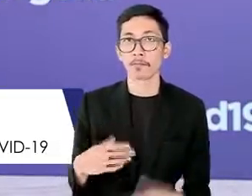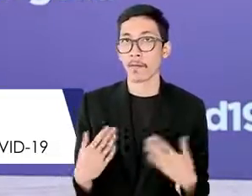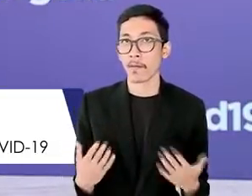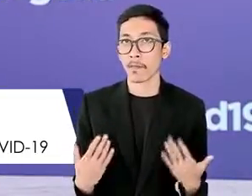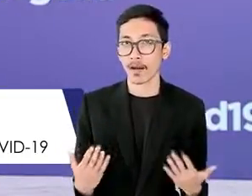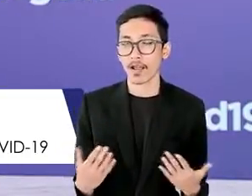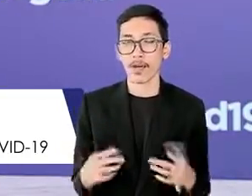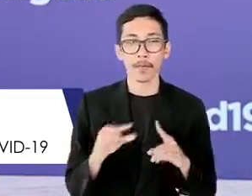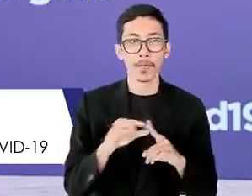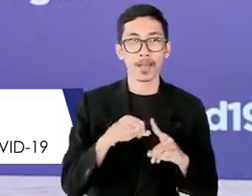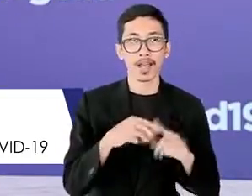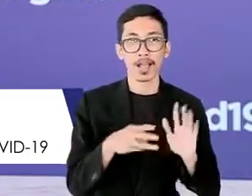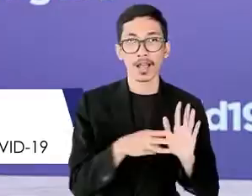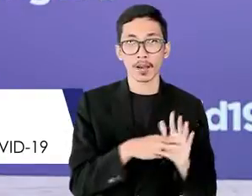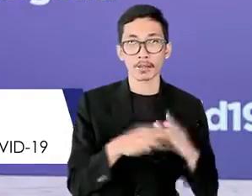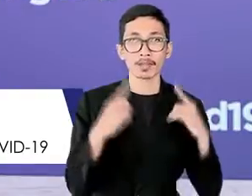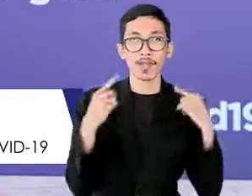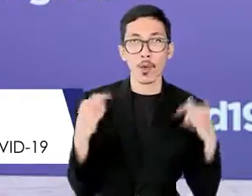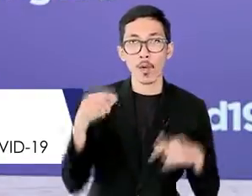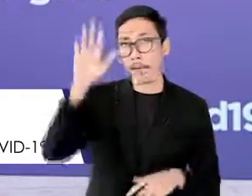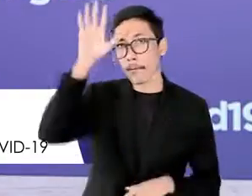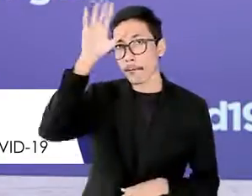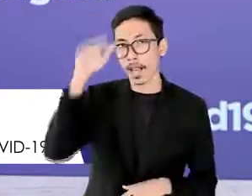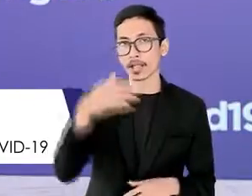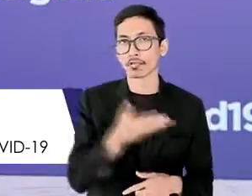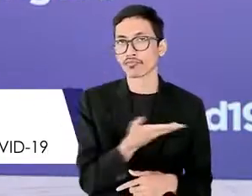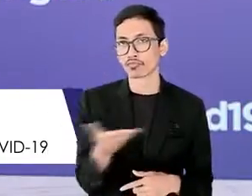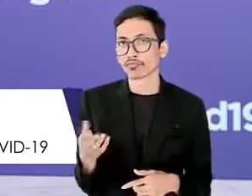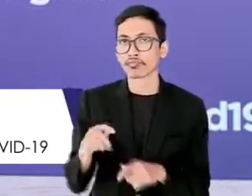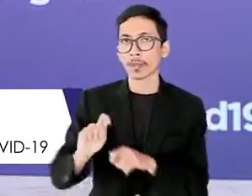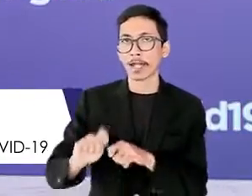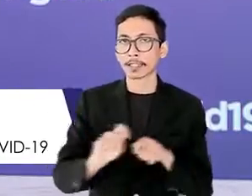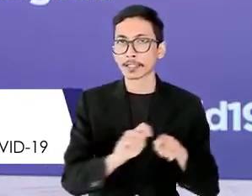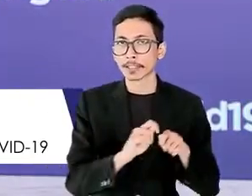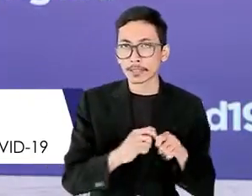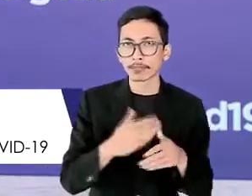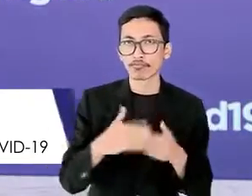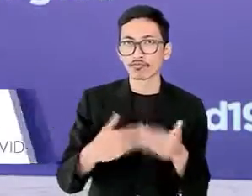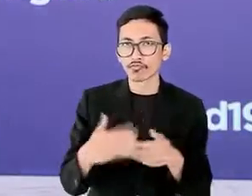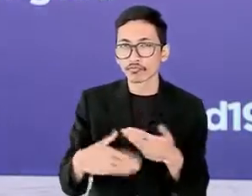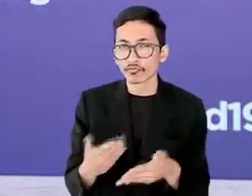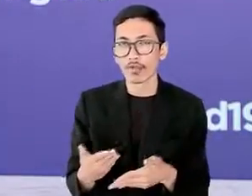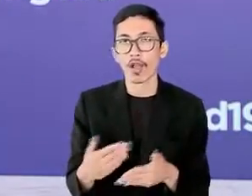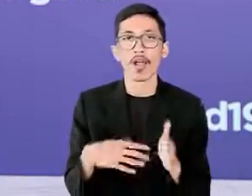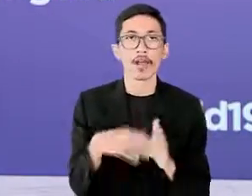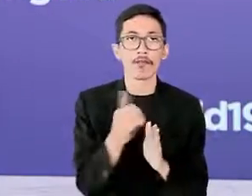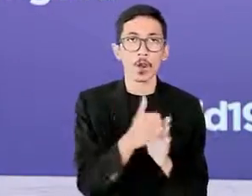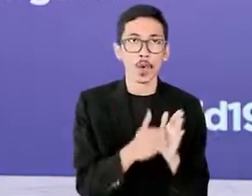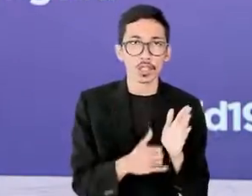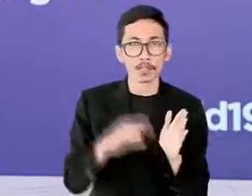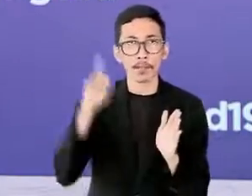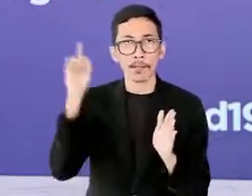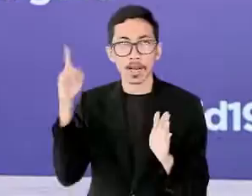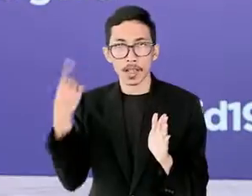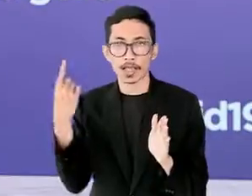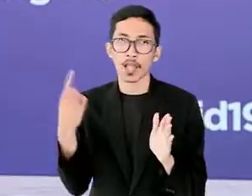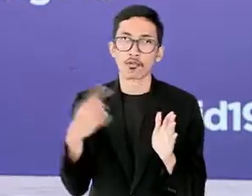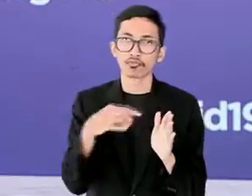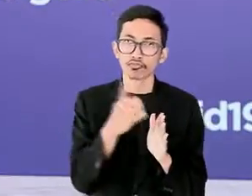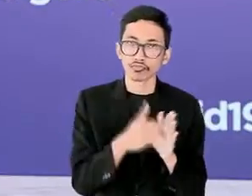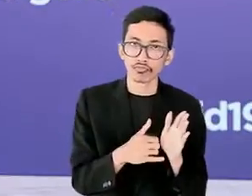ppkm jawa-bali terus mengalami perbaikan berdasarkan evaluasi yang dilakukan oleh pemerintah